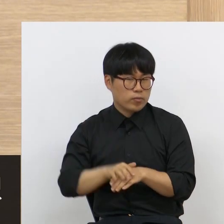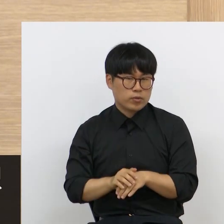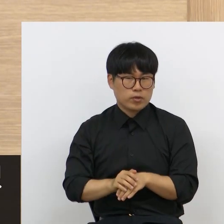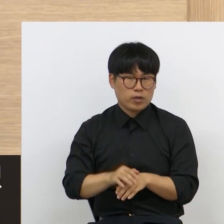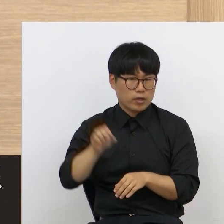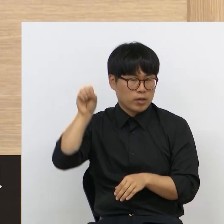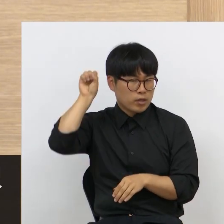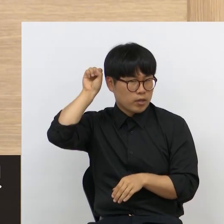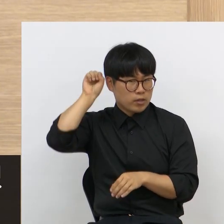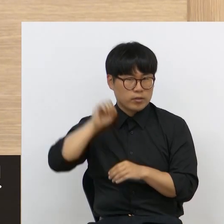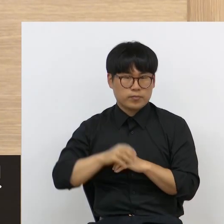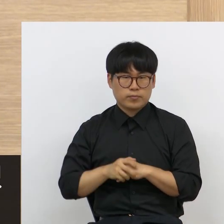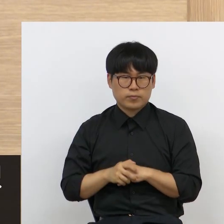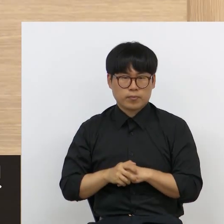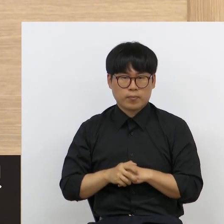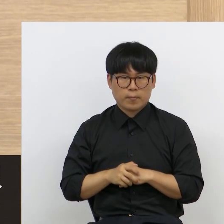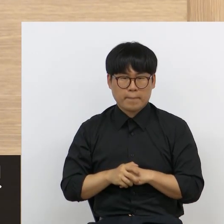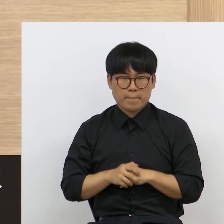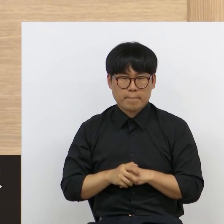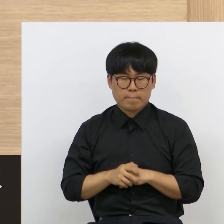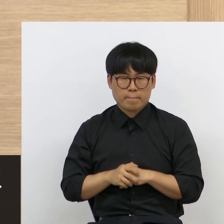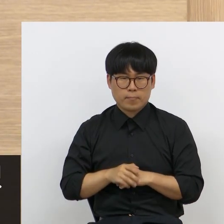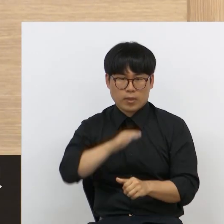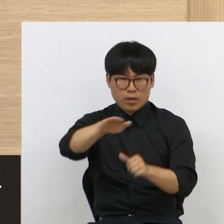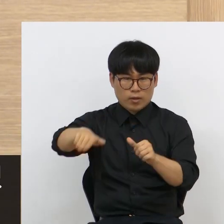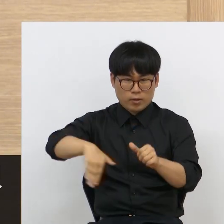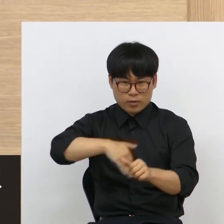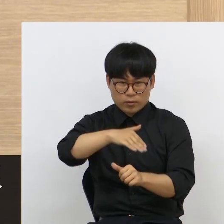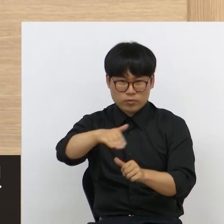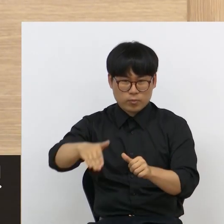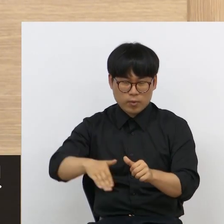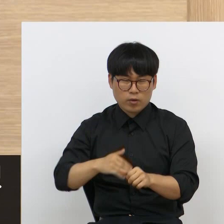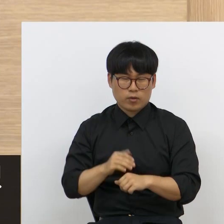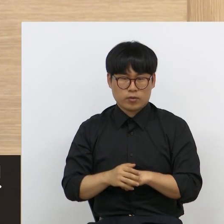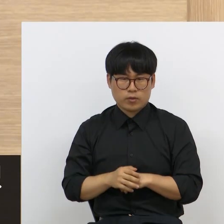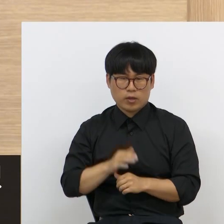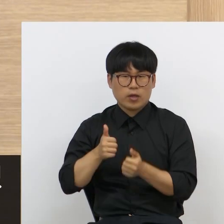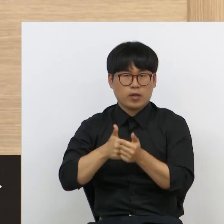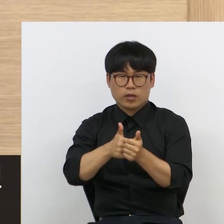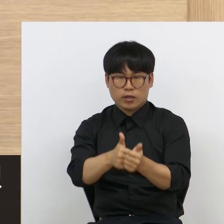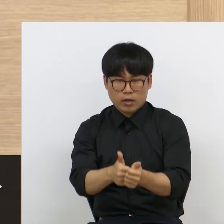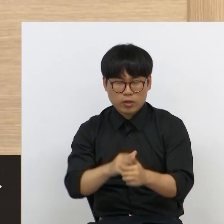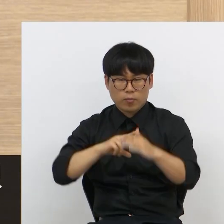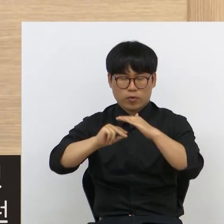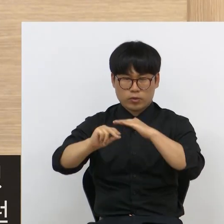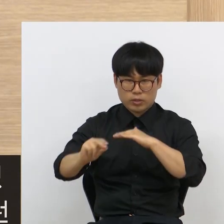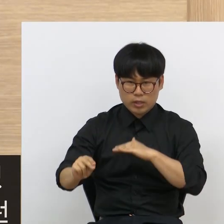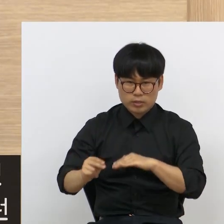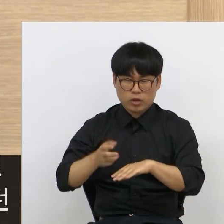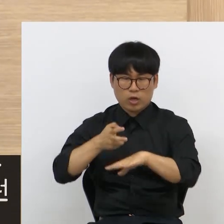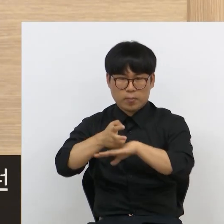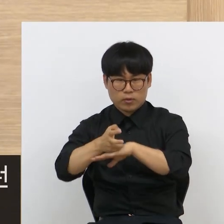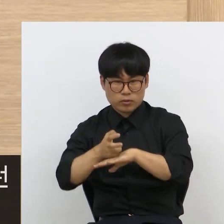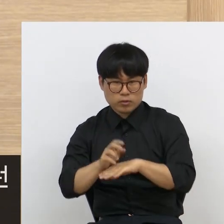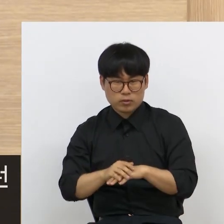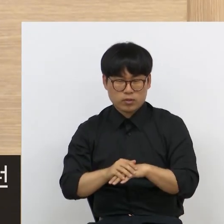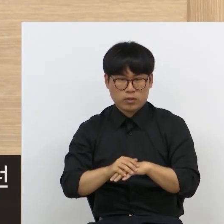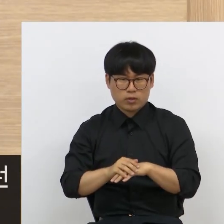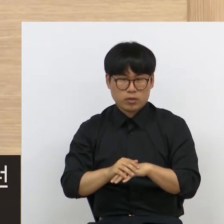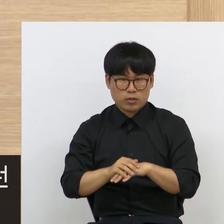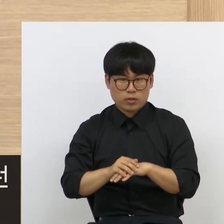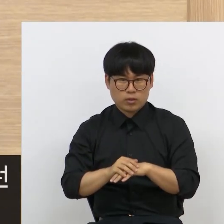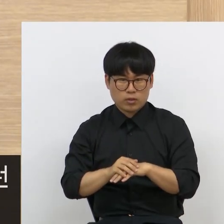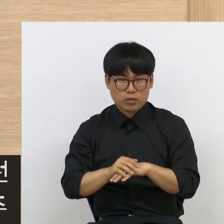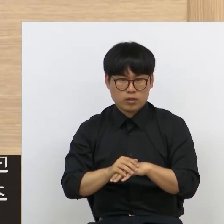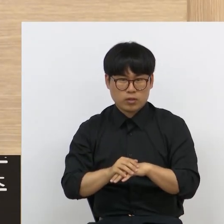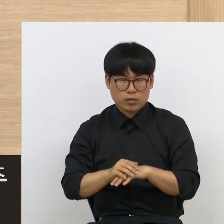일체형이 있고, 그다음에 주위 환경에 내가 뭐 이런 강의실이라든지 아니면은 지하철이라든지 뭐 어떤 주변 환경을